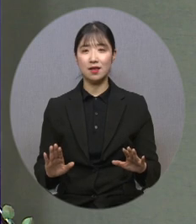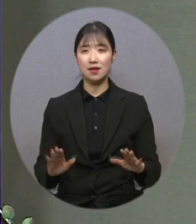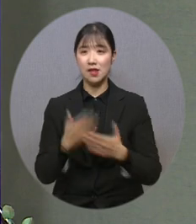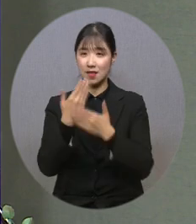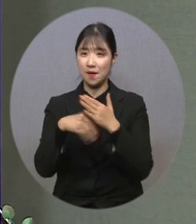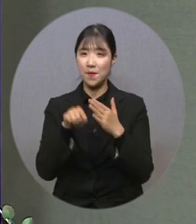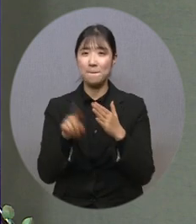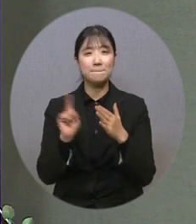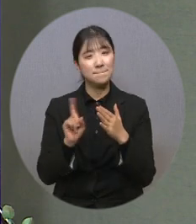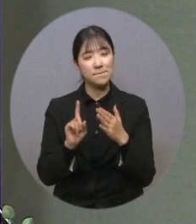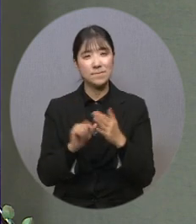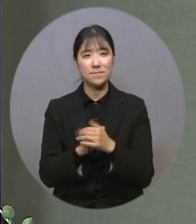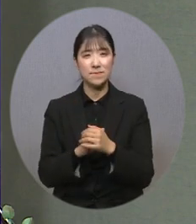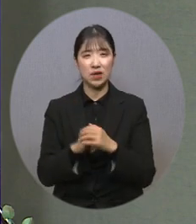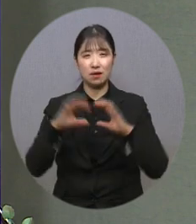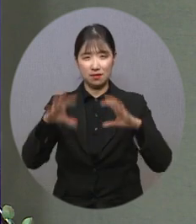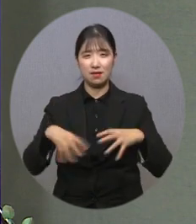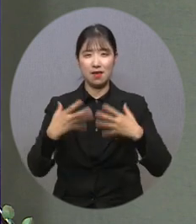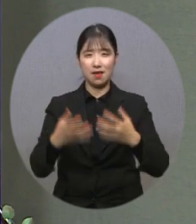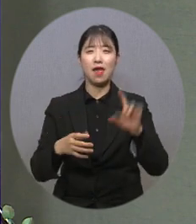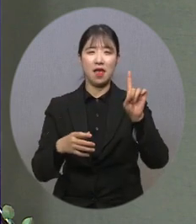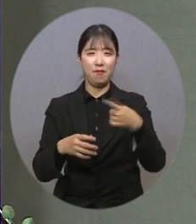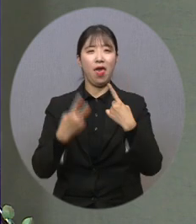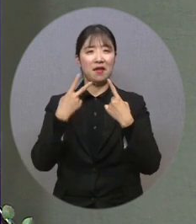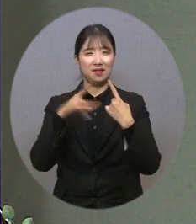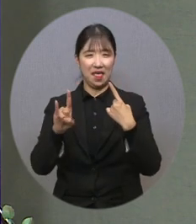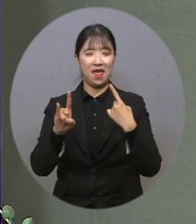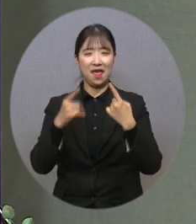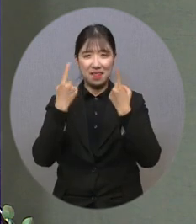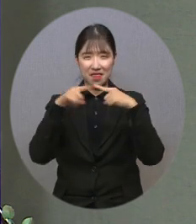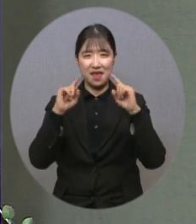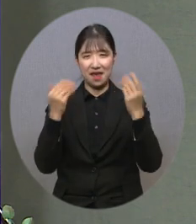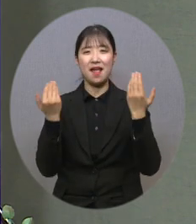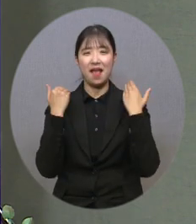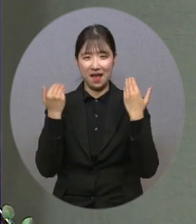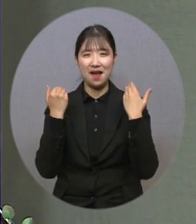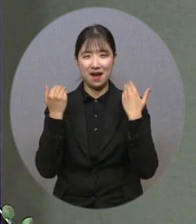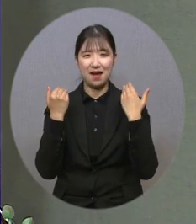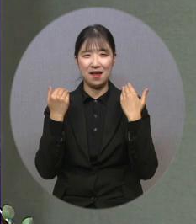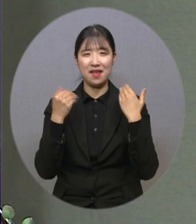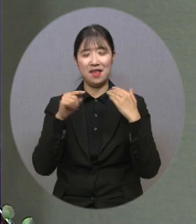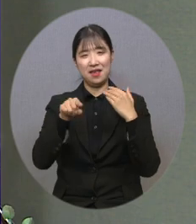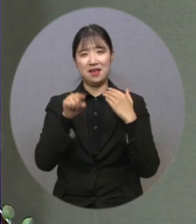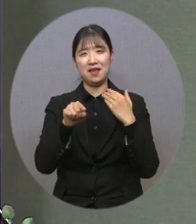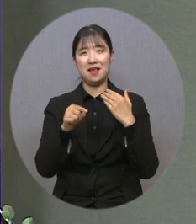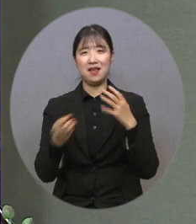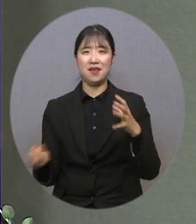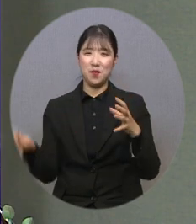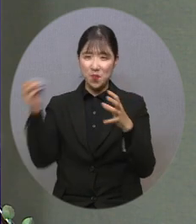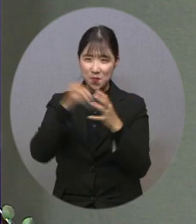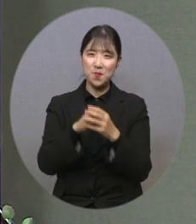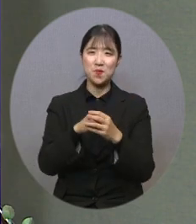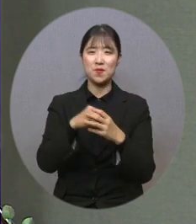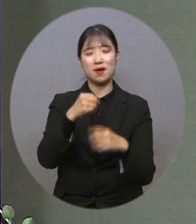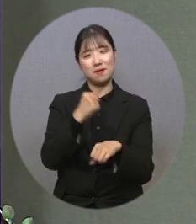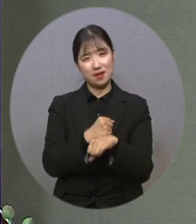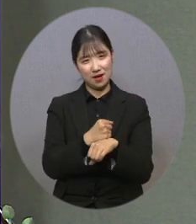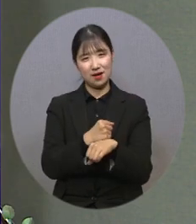남은 거라고는 이제 세계 100대 대학의 네. 랭킹이 낮든 높든